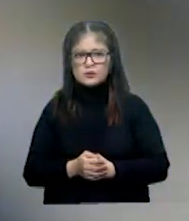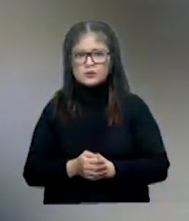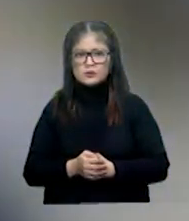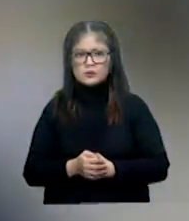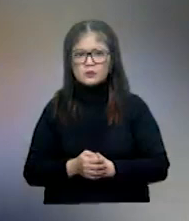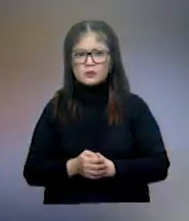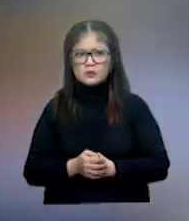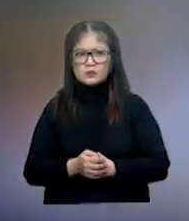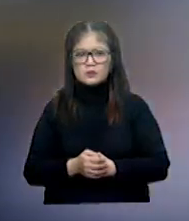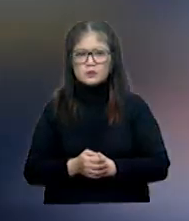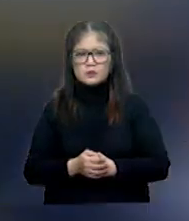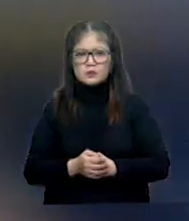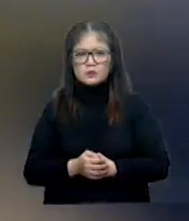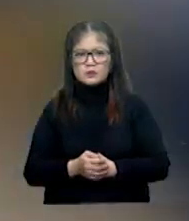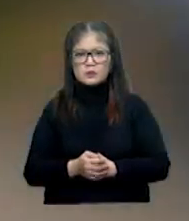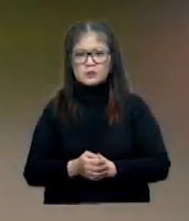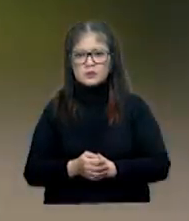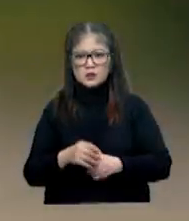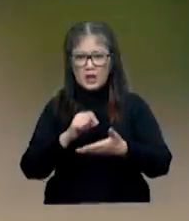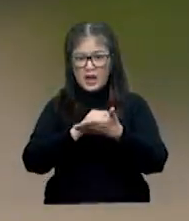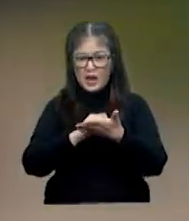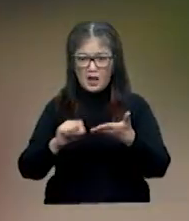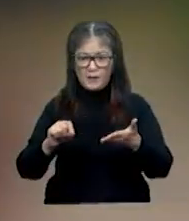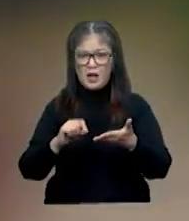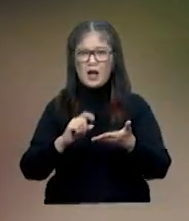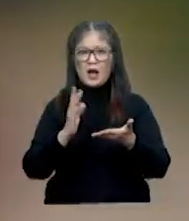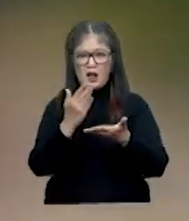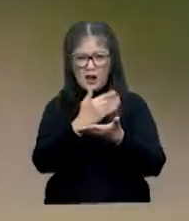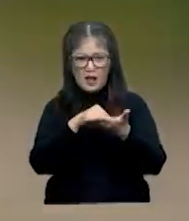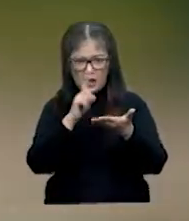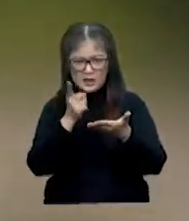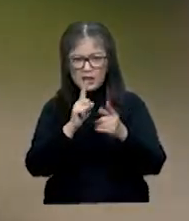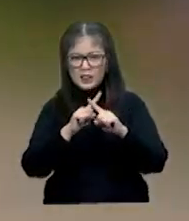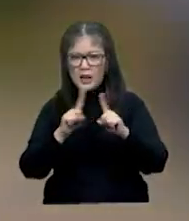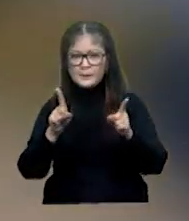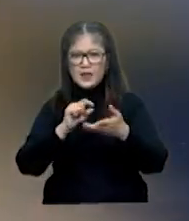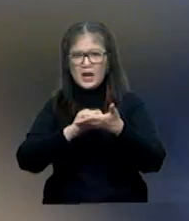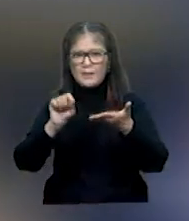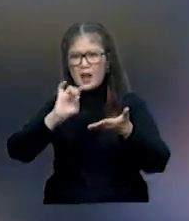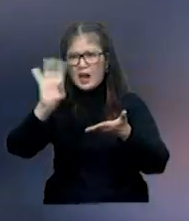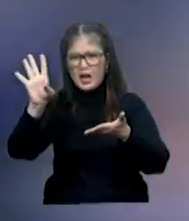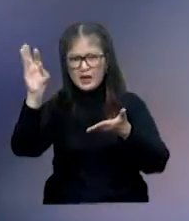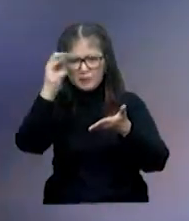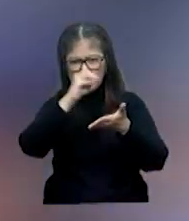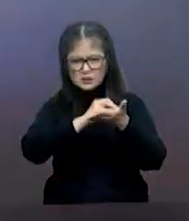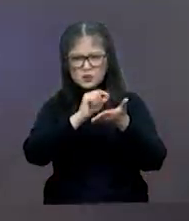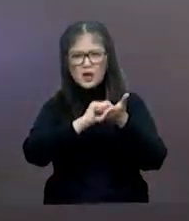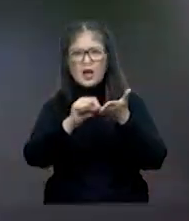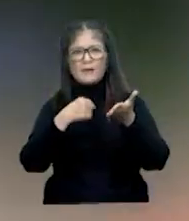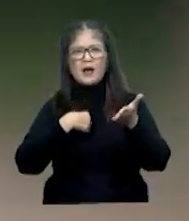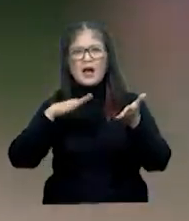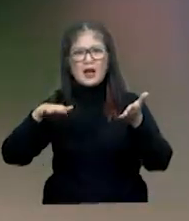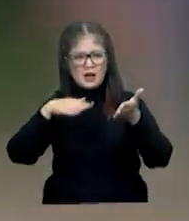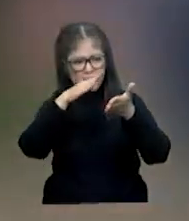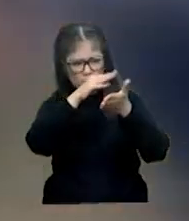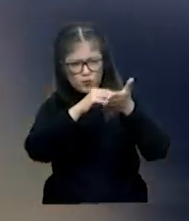Oh, ini, gitu. Pak, ketimpa yang lain. Iya, yang orang jauh-jauh. Nah, nitip-nitip ya. Iya, kayaknya, Pak. Iya, Bu. Ini lagi diurus, Bu,